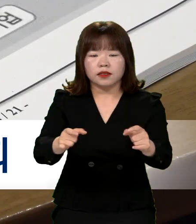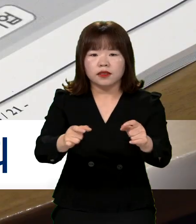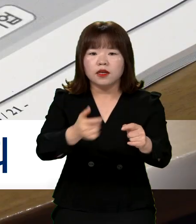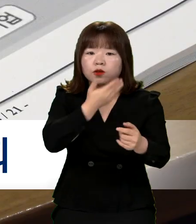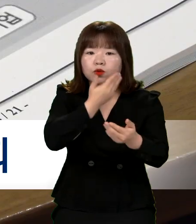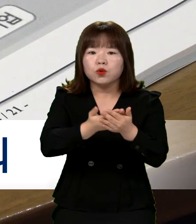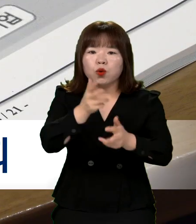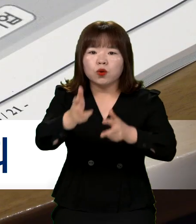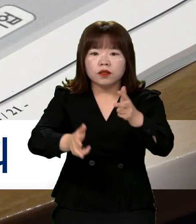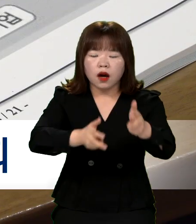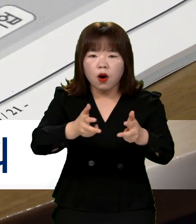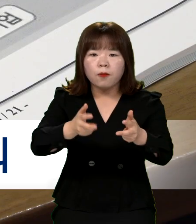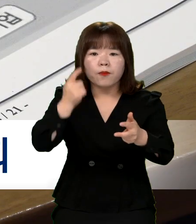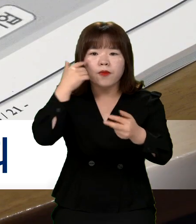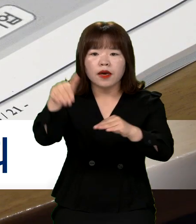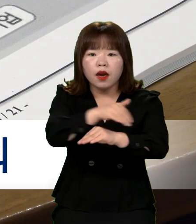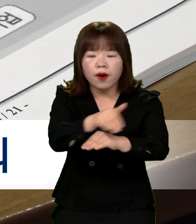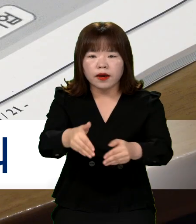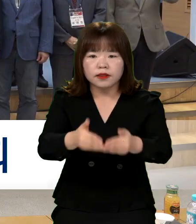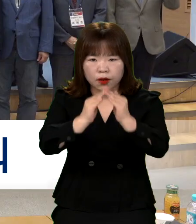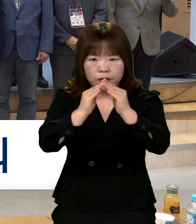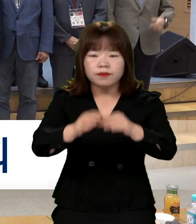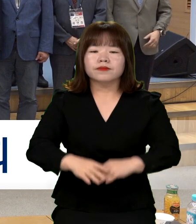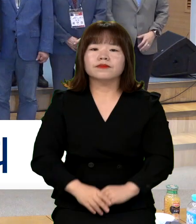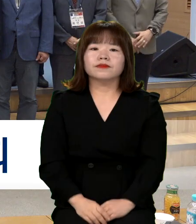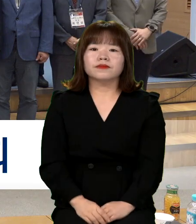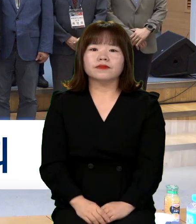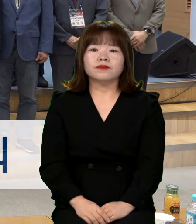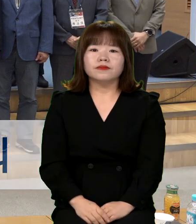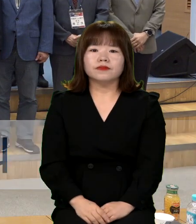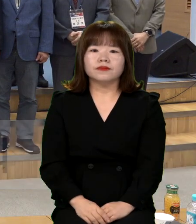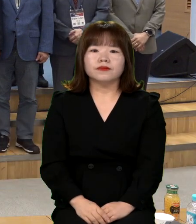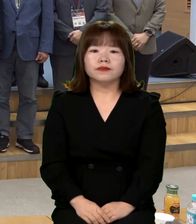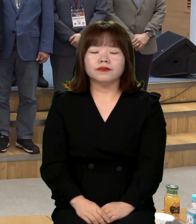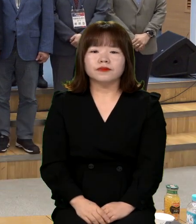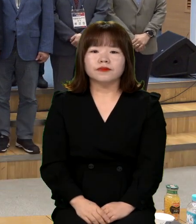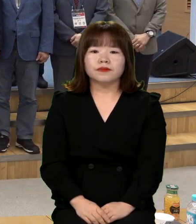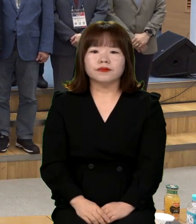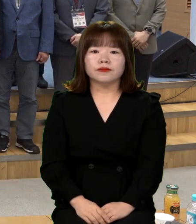2차전지 특화단지 핵심사업의 세부 내용을 구체화할 계획입니다